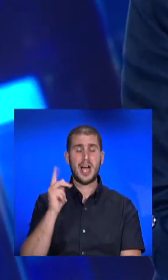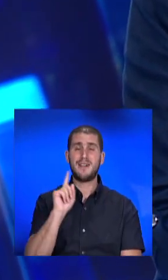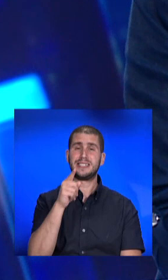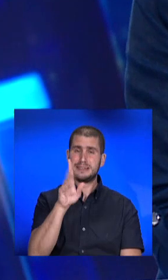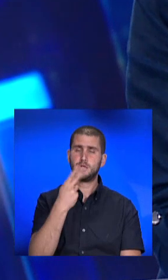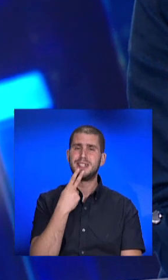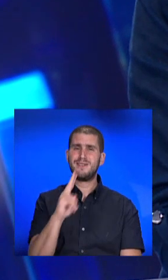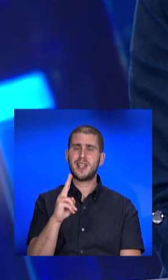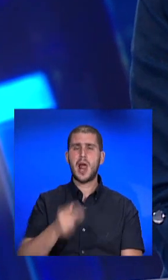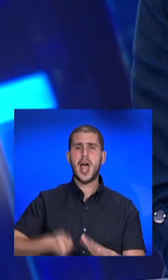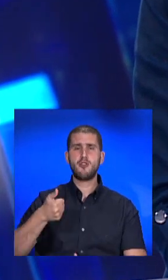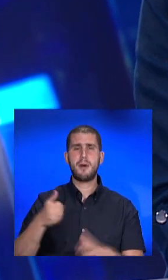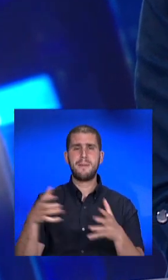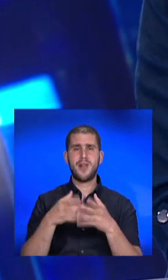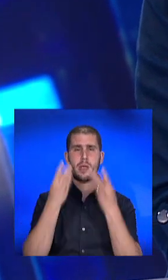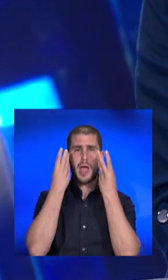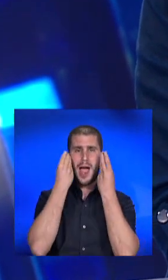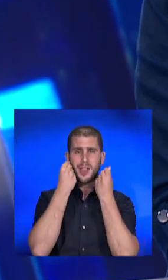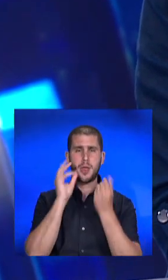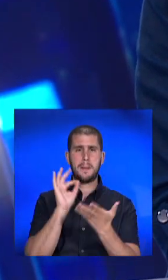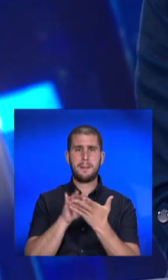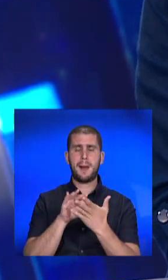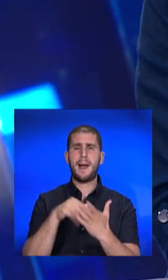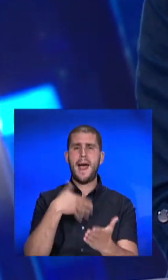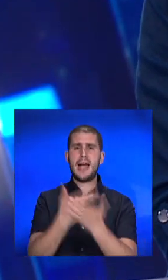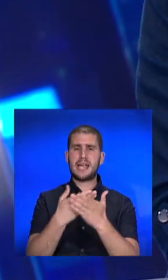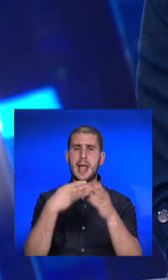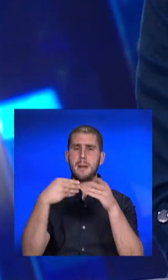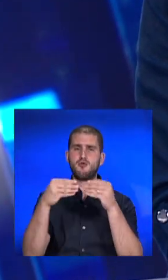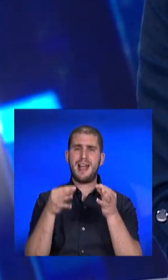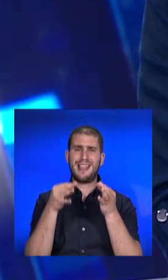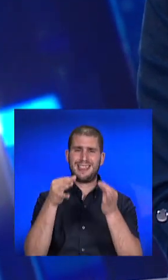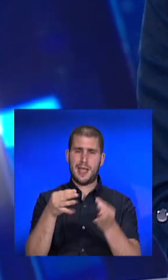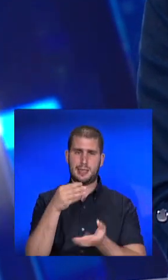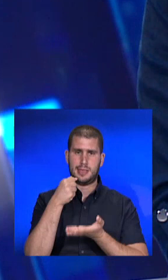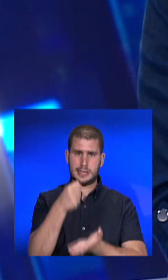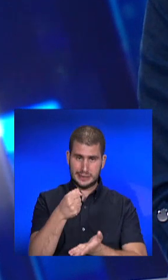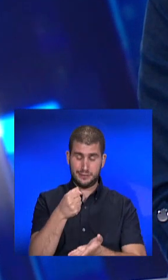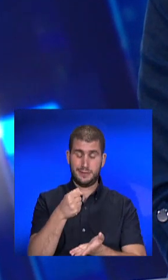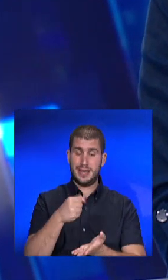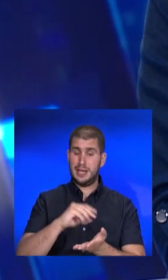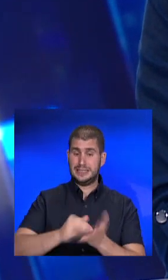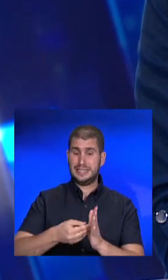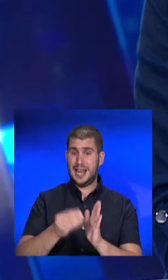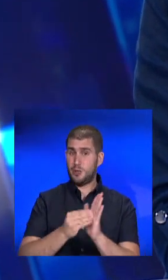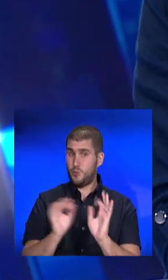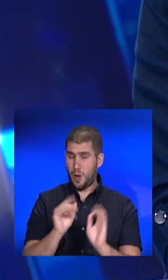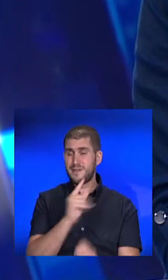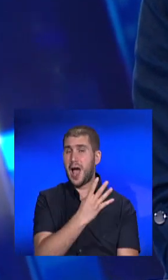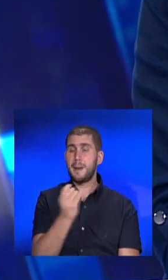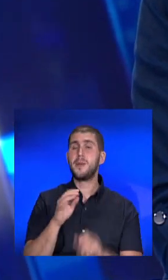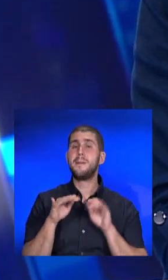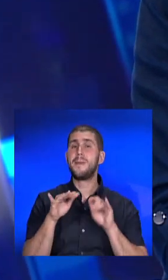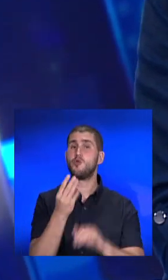שהובטח לראשי המפלגות החרדיות במסגרת אותה הצעת פשרה על דחיית התקציב. הסכם לא כתוב, אבל 400 מיליון שקלים